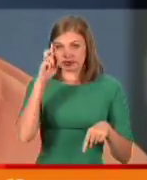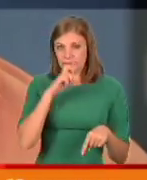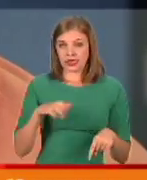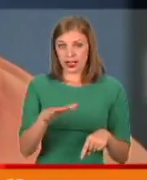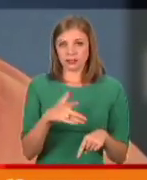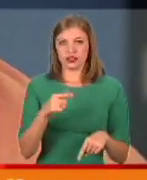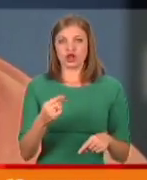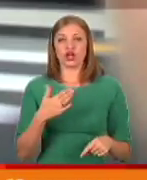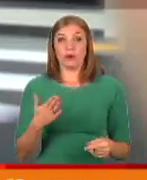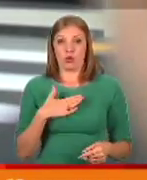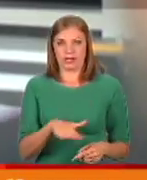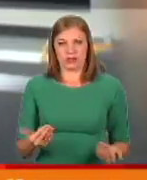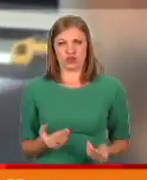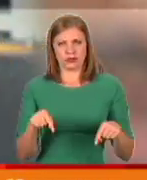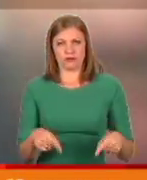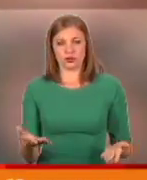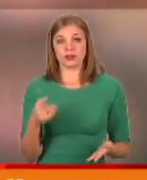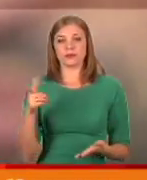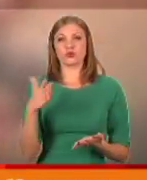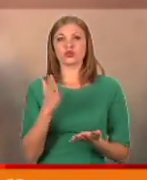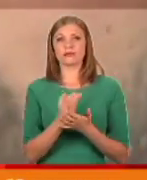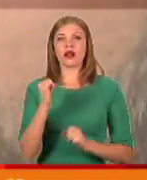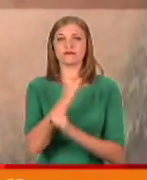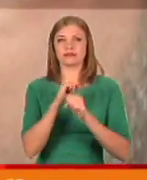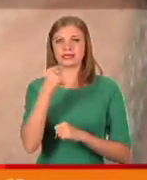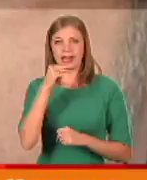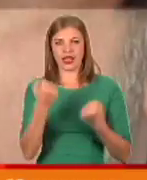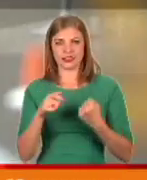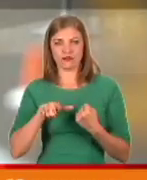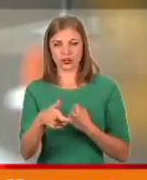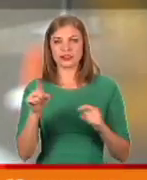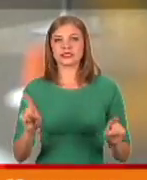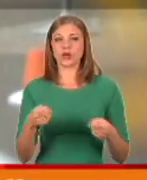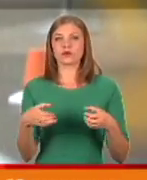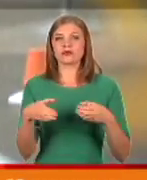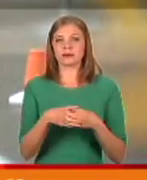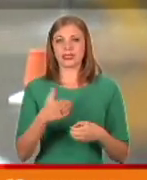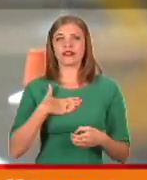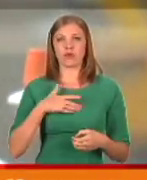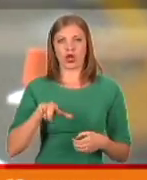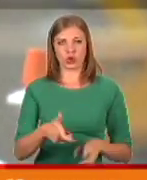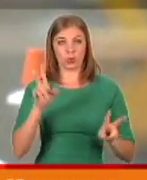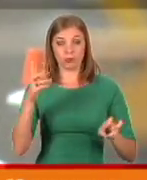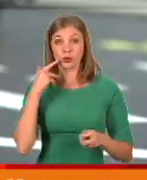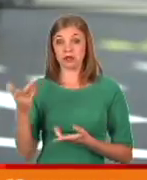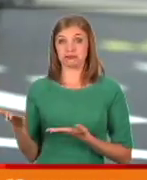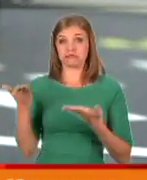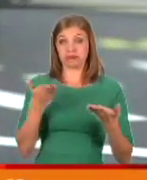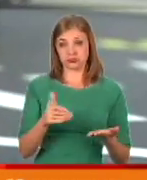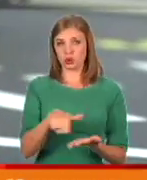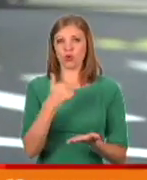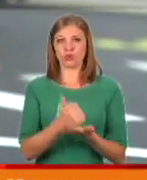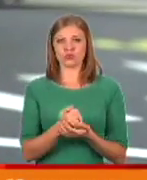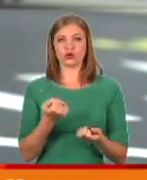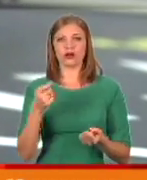щоб мої діти жили в цій країні. Він уже мав досвід боротьби за якість автошляхів, як засновник спілки «Моя дорога». Тож, коли його запросили очолити